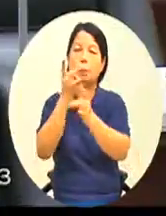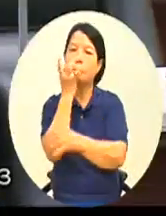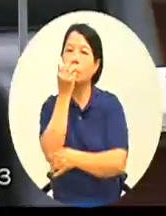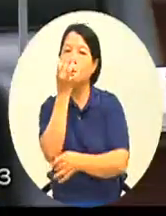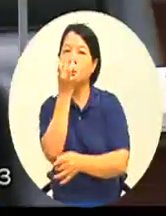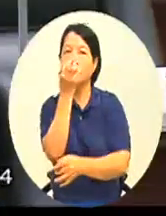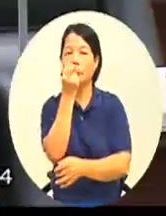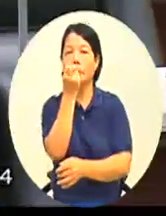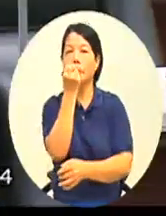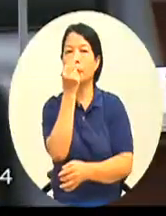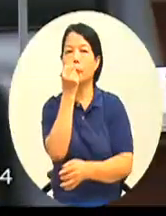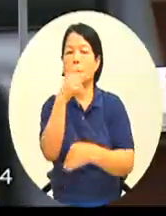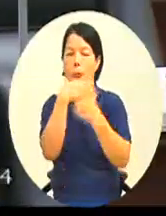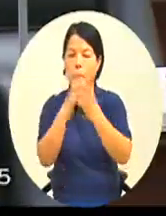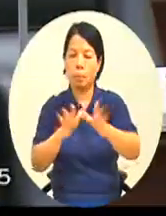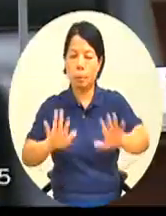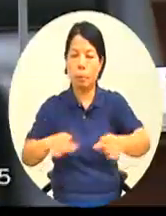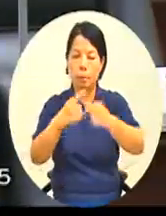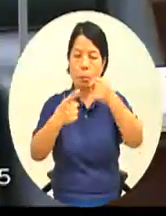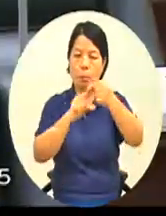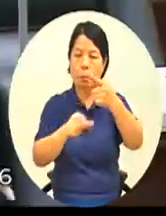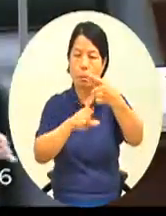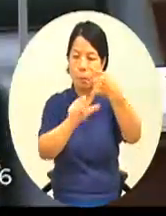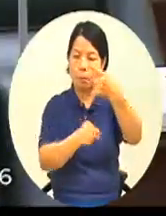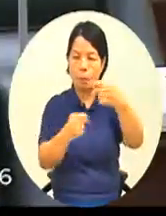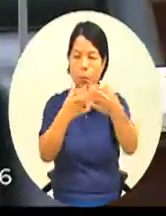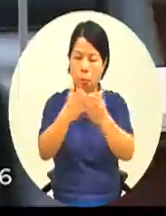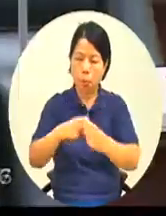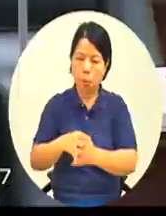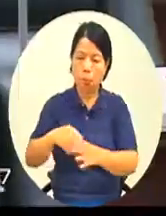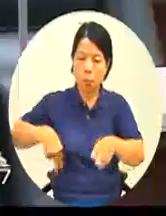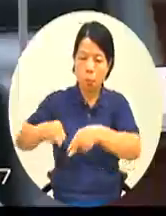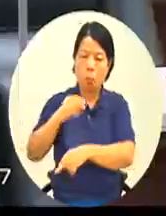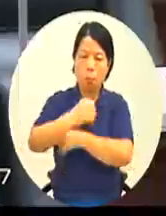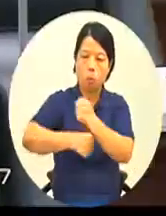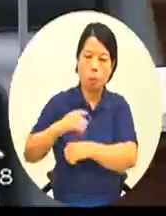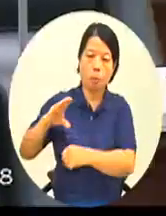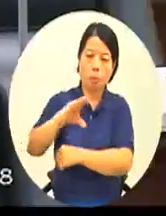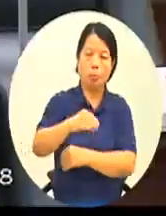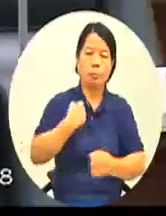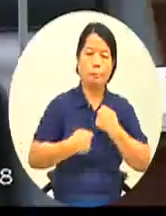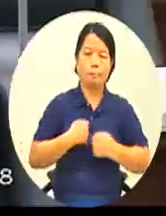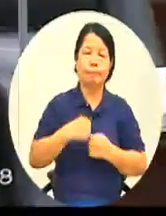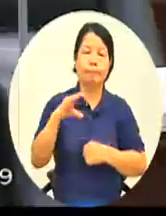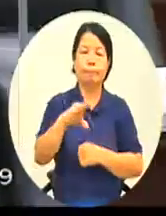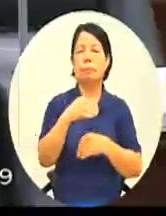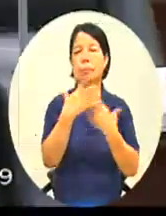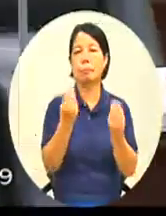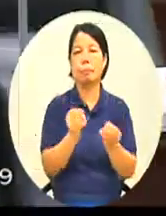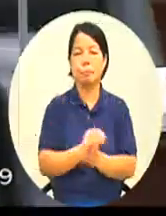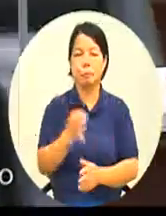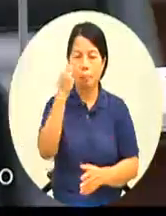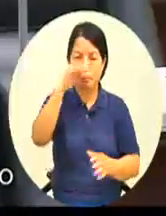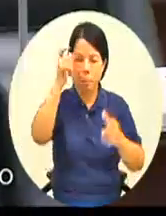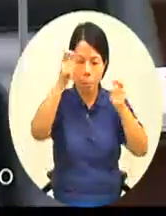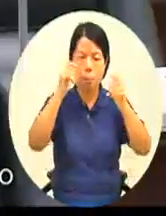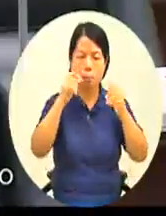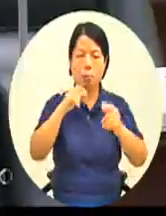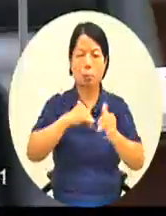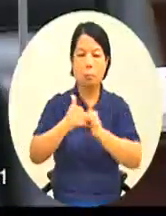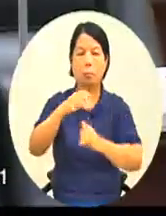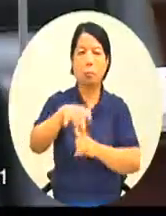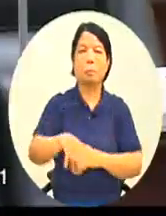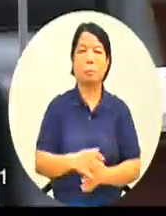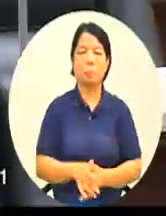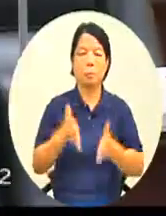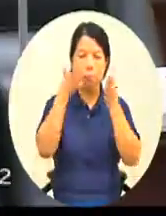2016年今年的1月就开始有这个行动沐浴车。可是目前为止我看到我们高雄市政府社会局针